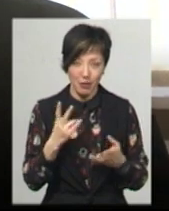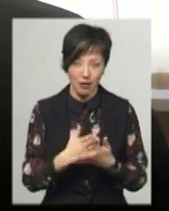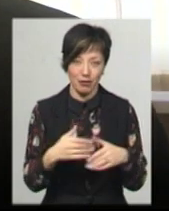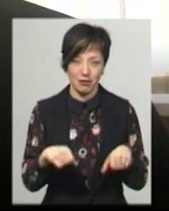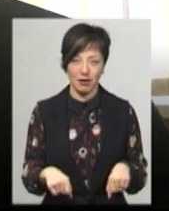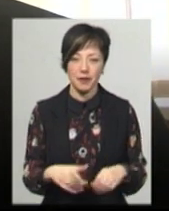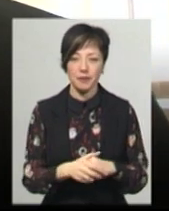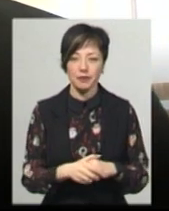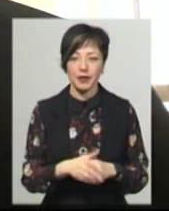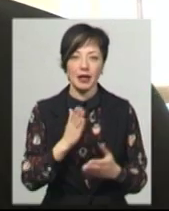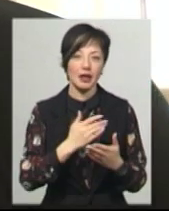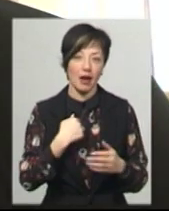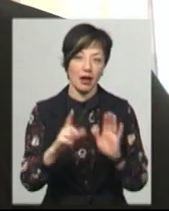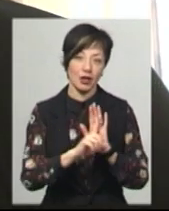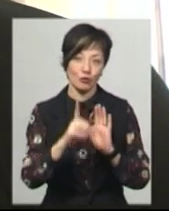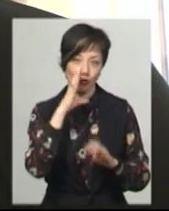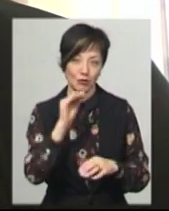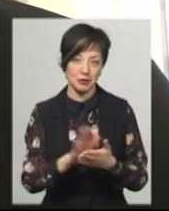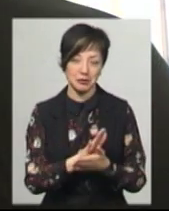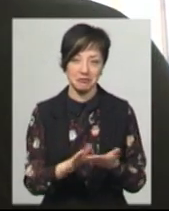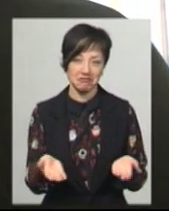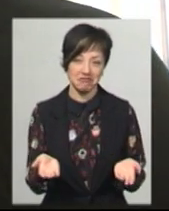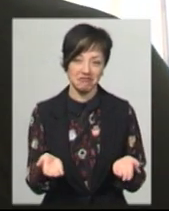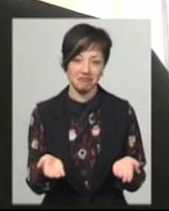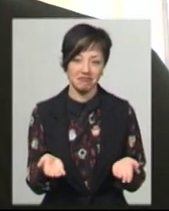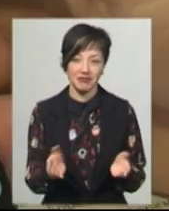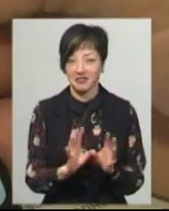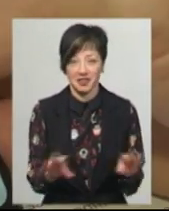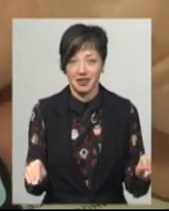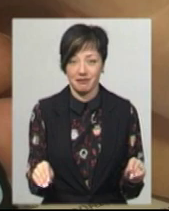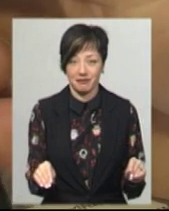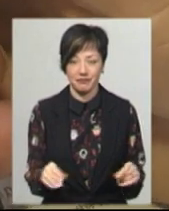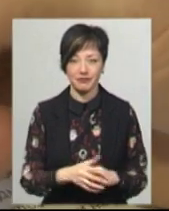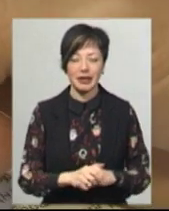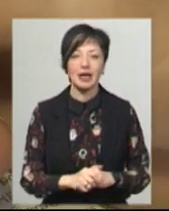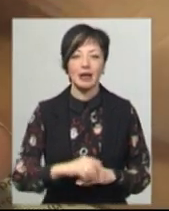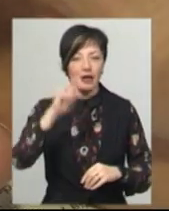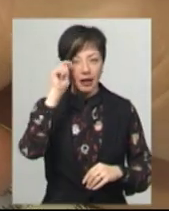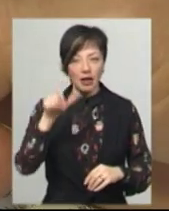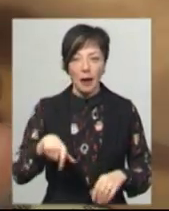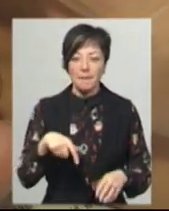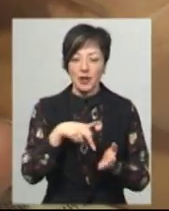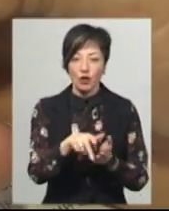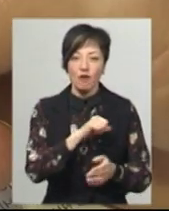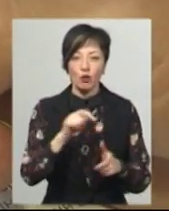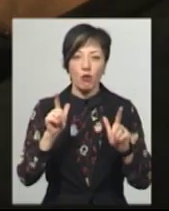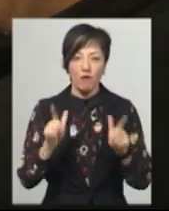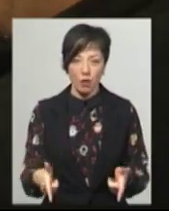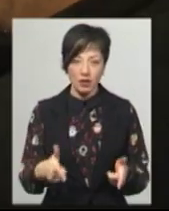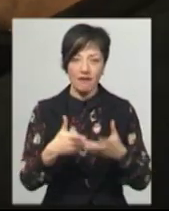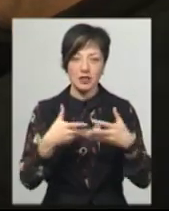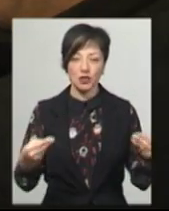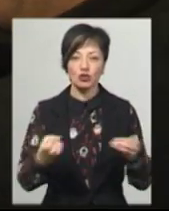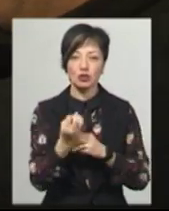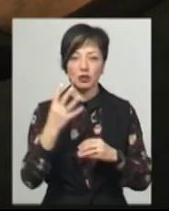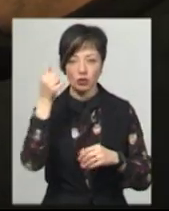Ну їжу в бусику безплатно. В принципі, все. Микола Зозуля пішов добровольцем на фронт навесні 14-го року,